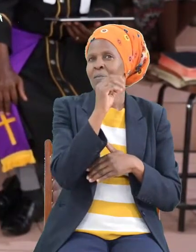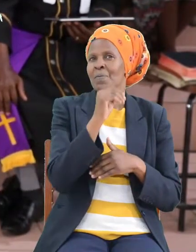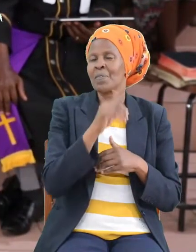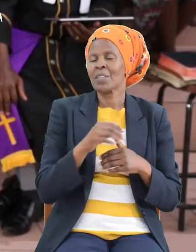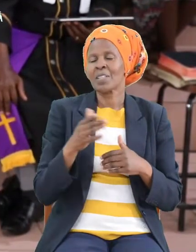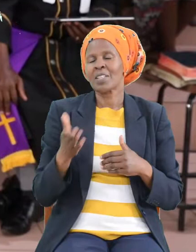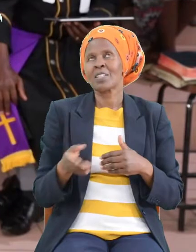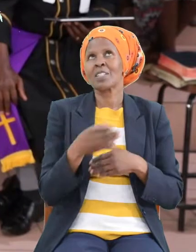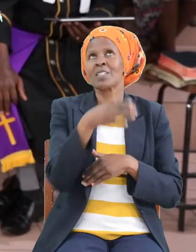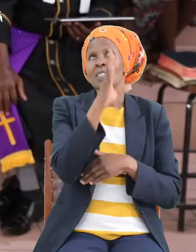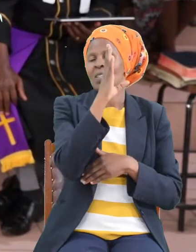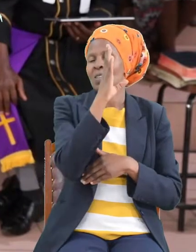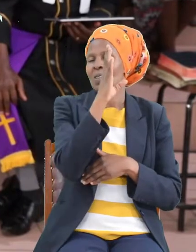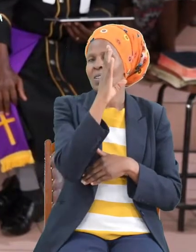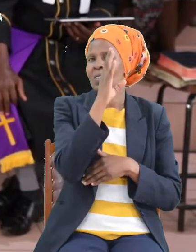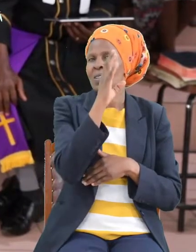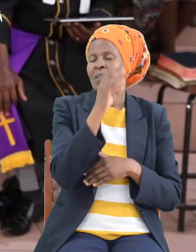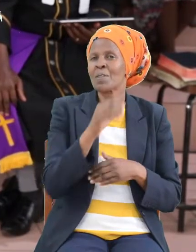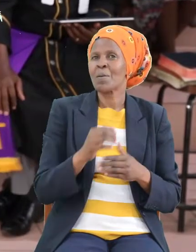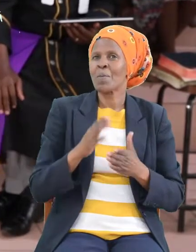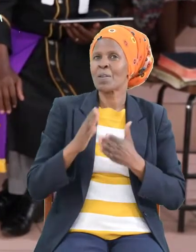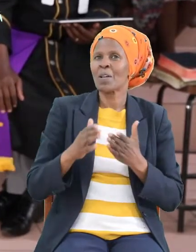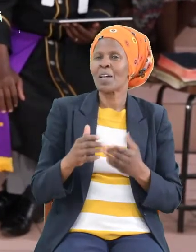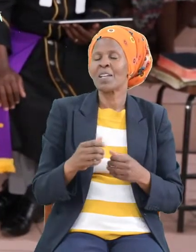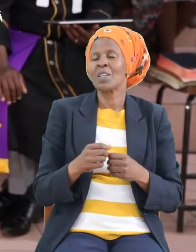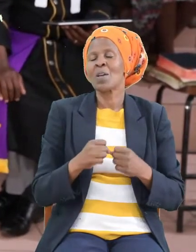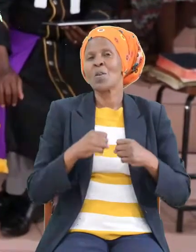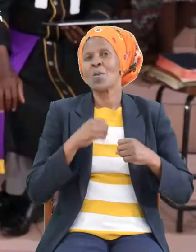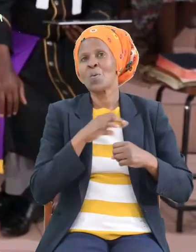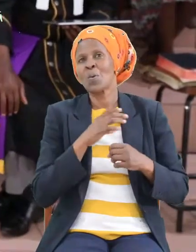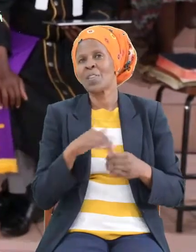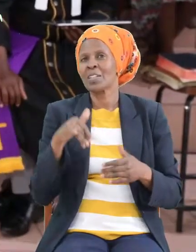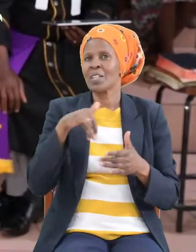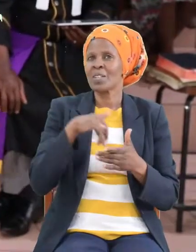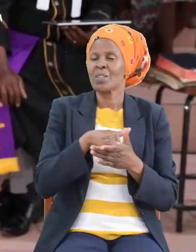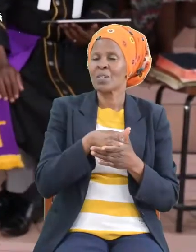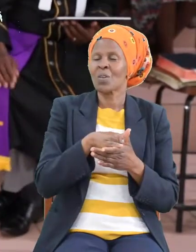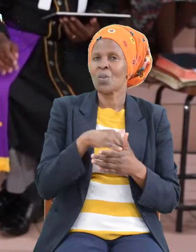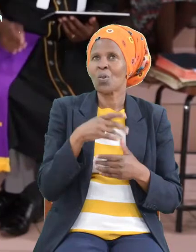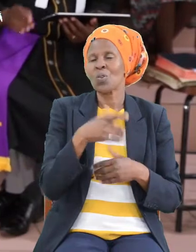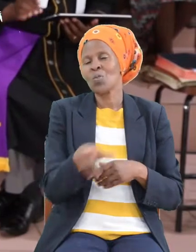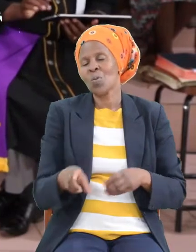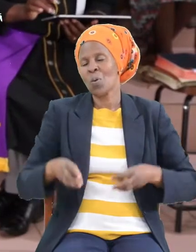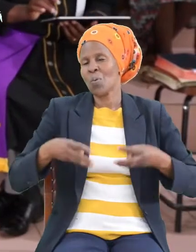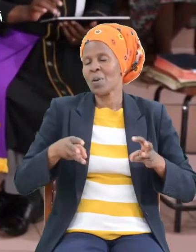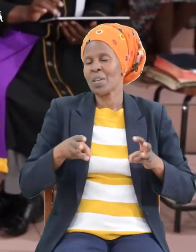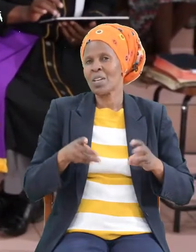Ya asema Bwana Mungu, tayarikeni na kufadhaika kwa sababu ya njia zenu, enyi nyumba ya